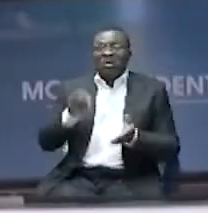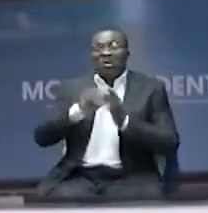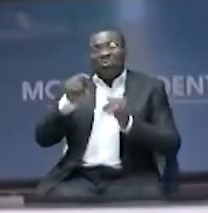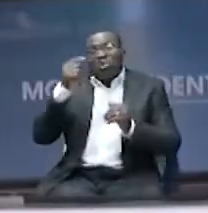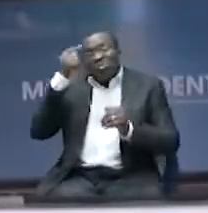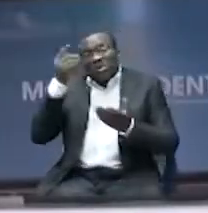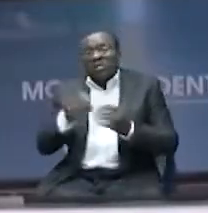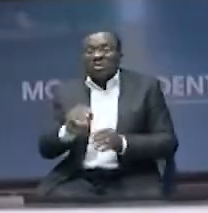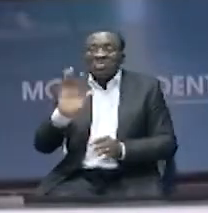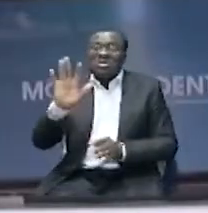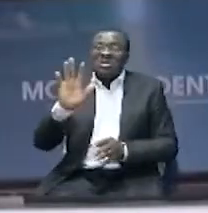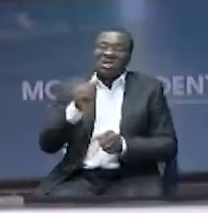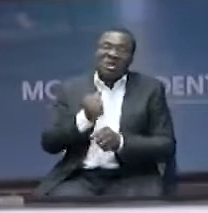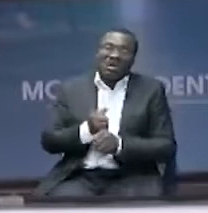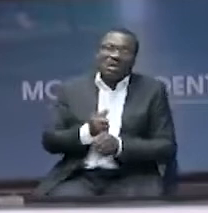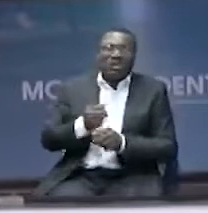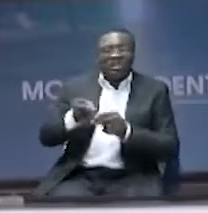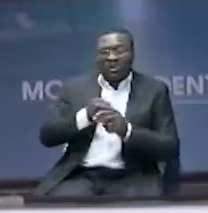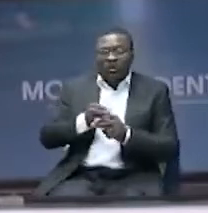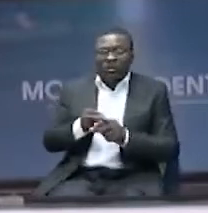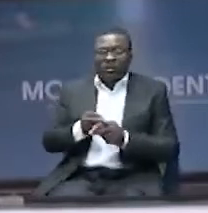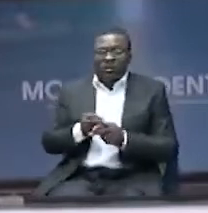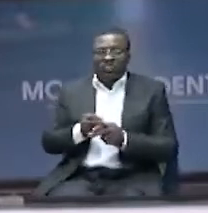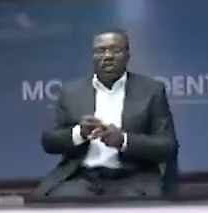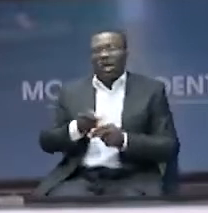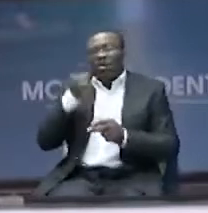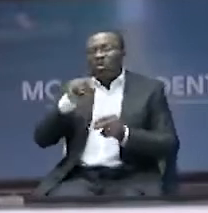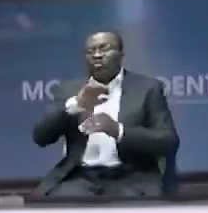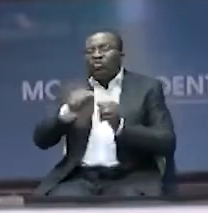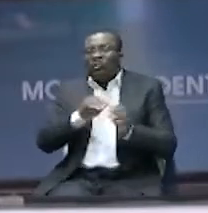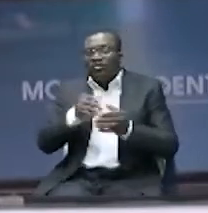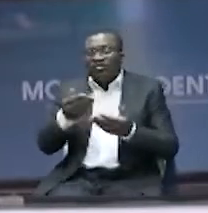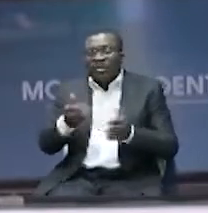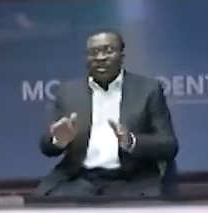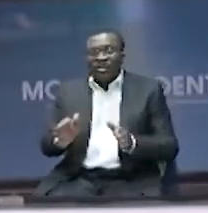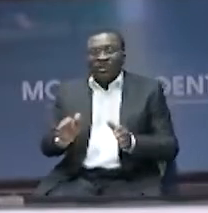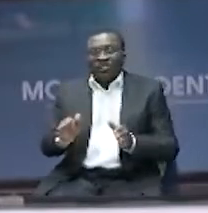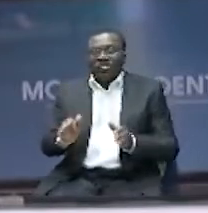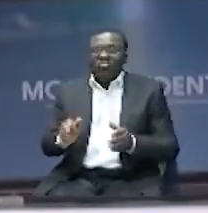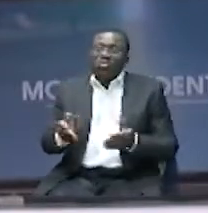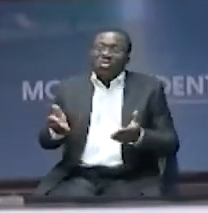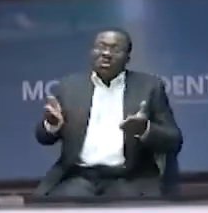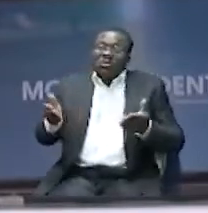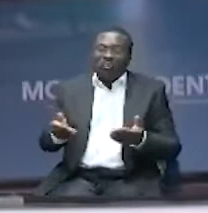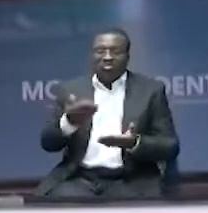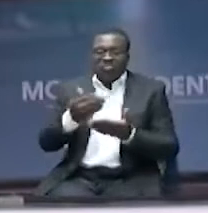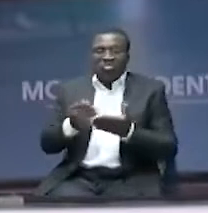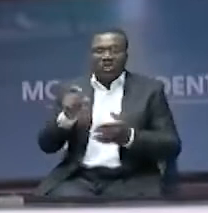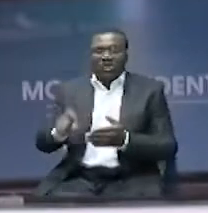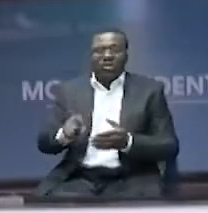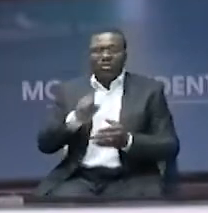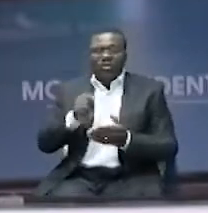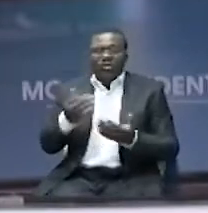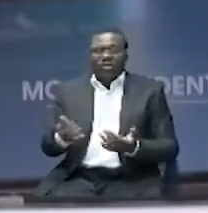que 5 ans est trop court pour mettre en œuvre un programme. Bien que dans notre constitution